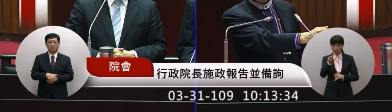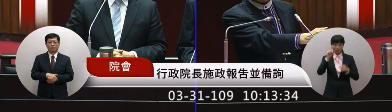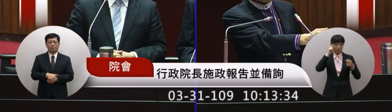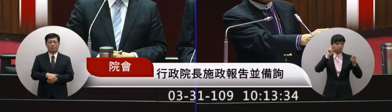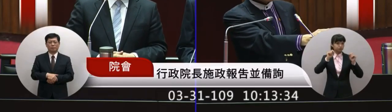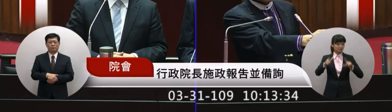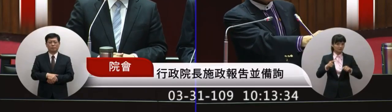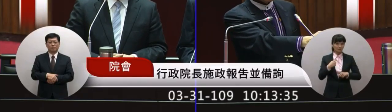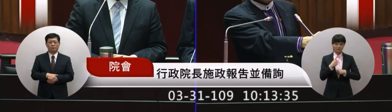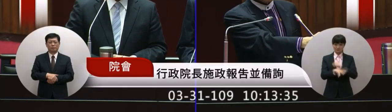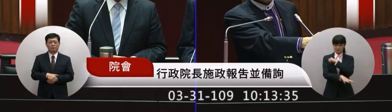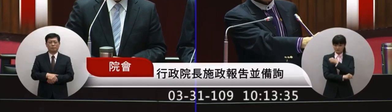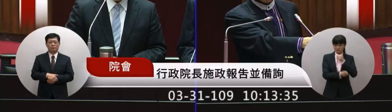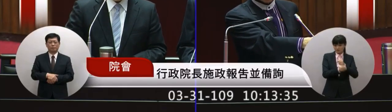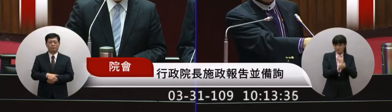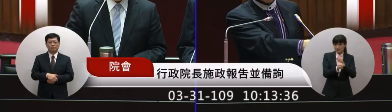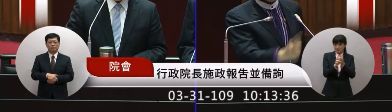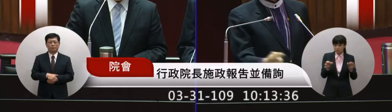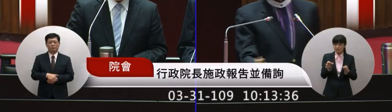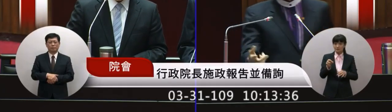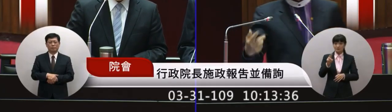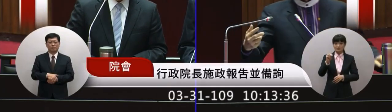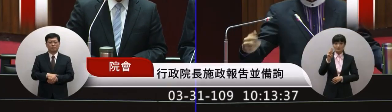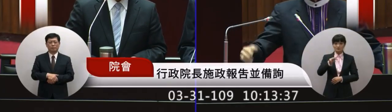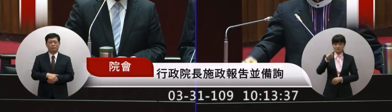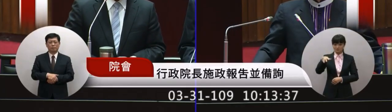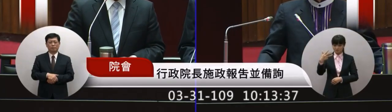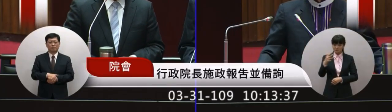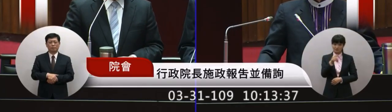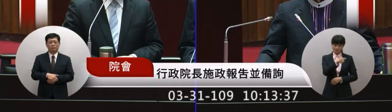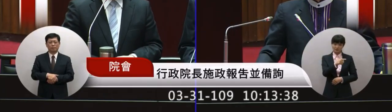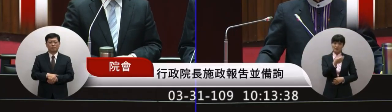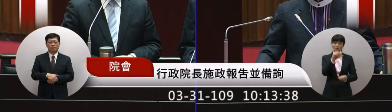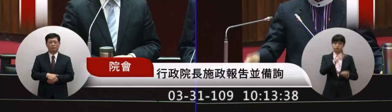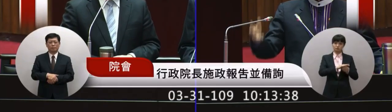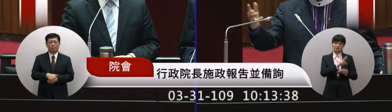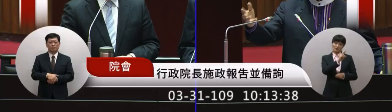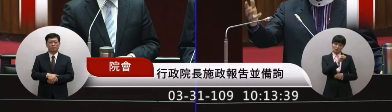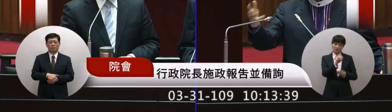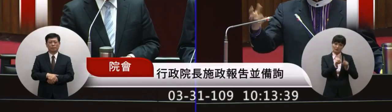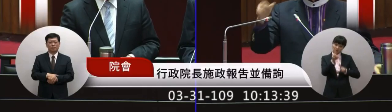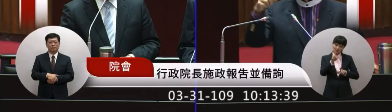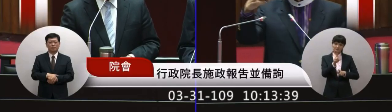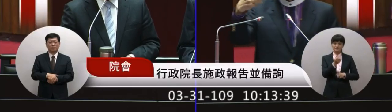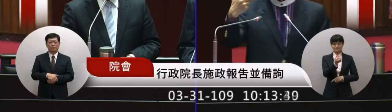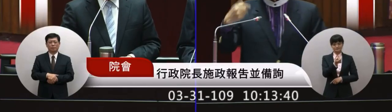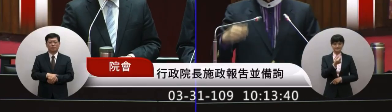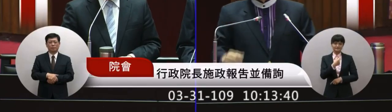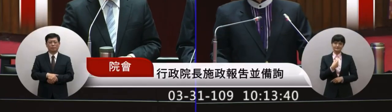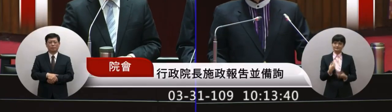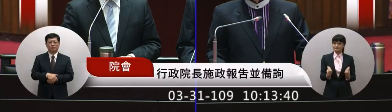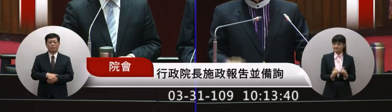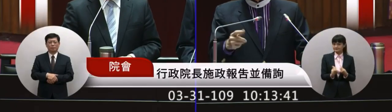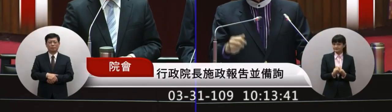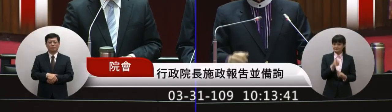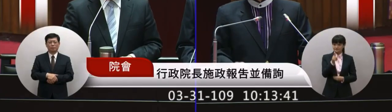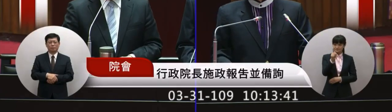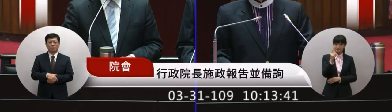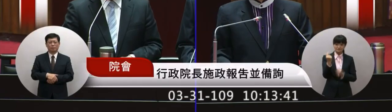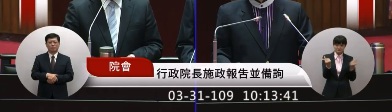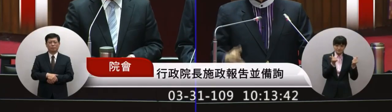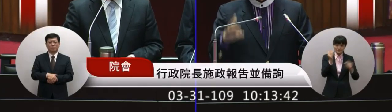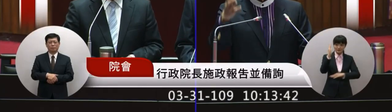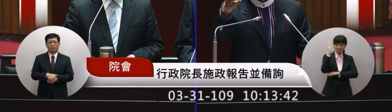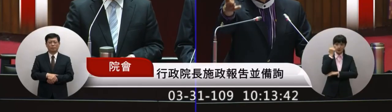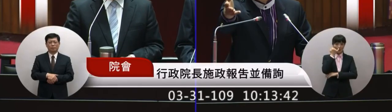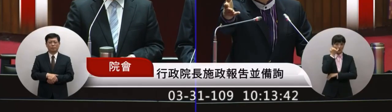就23800，对不对？你为什么定一个20000的？啊，就是政府抠门呐。那种感觉